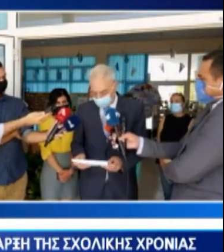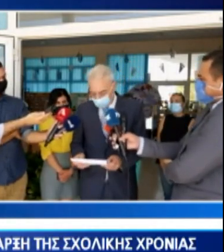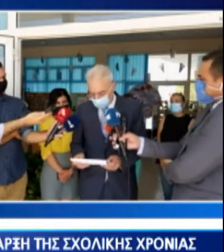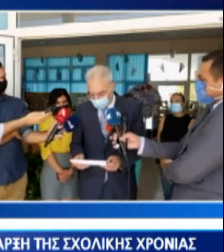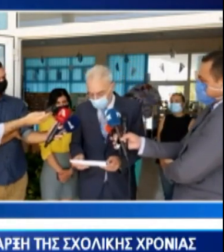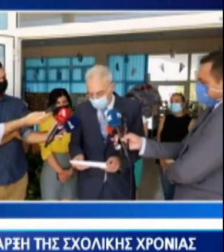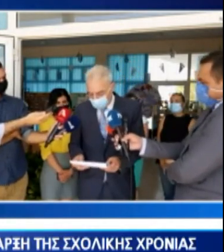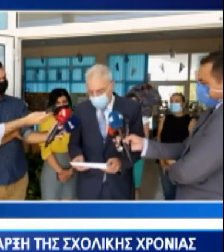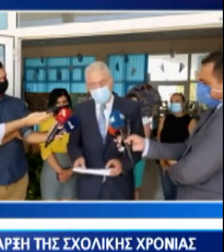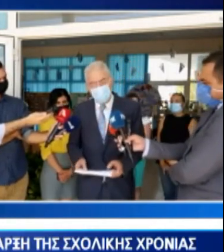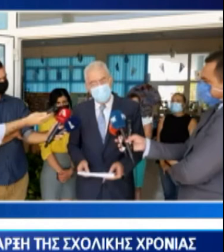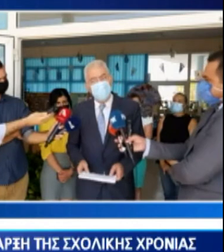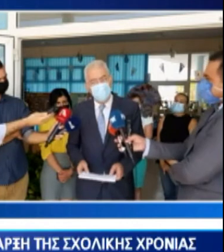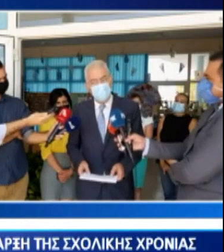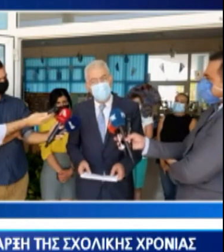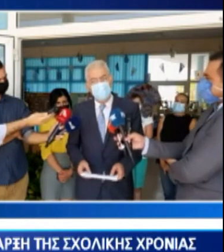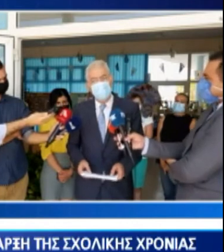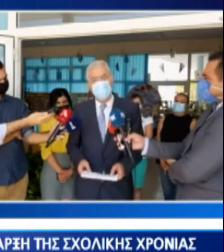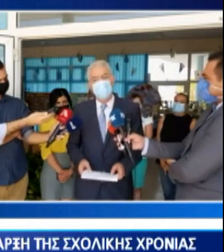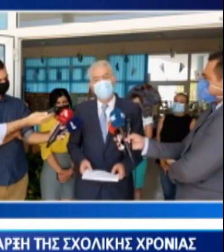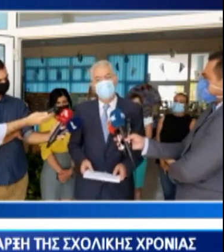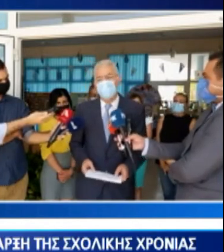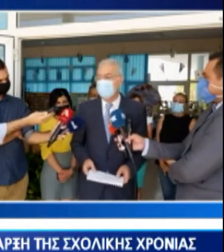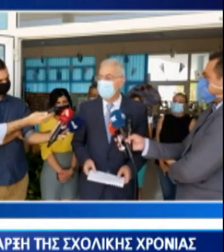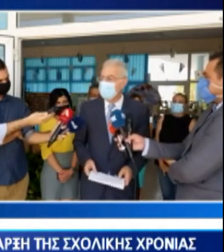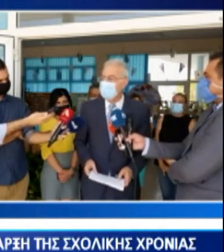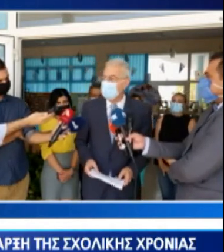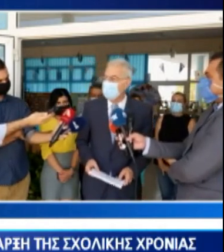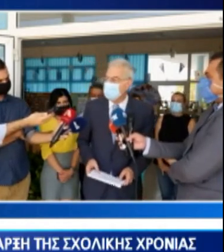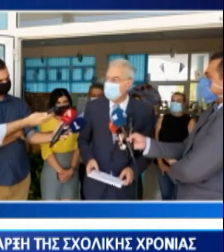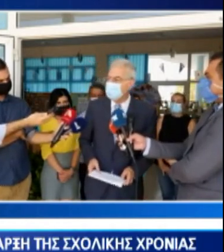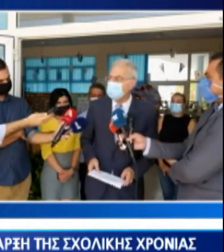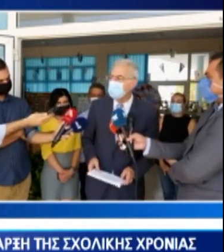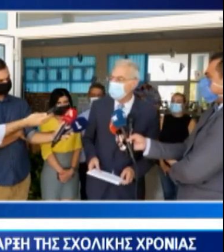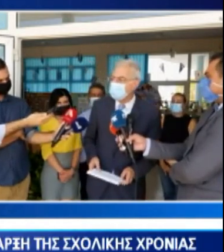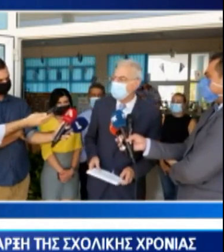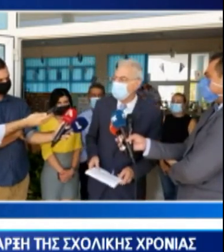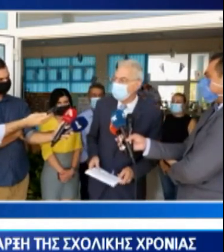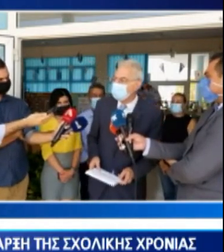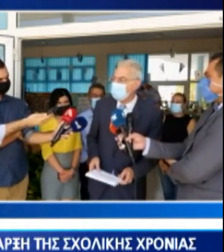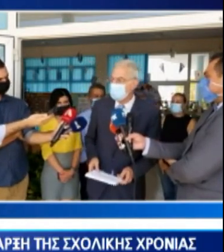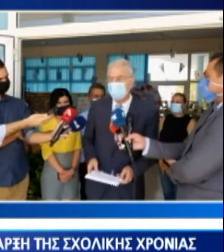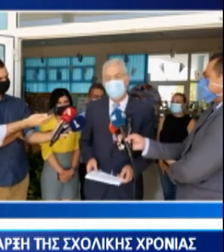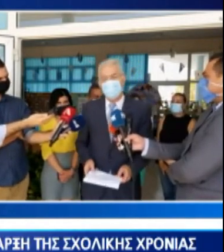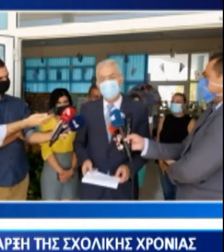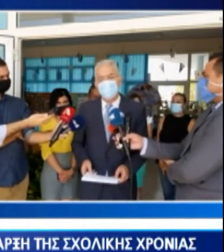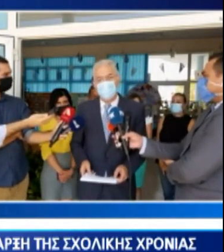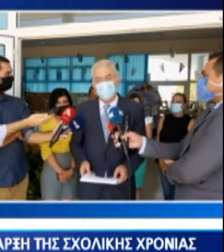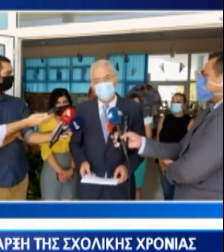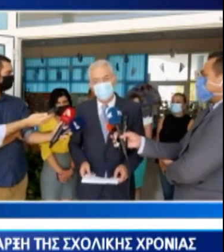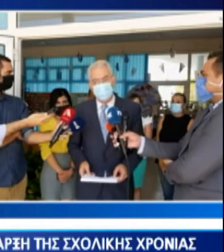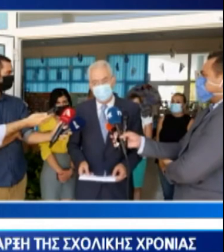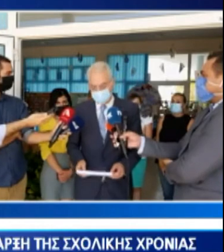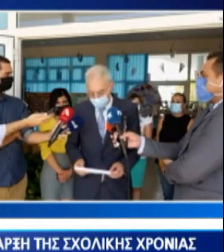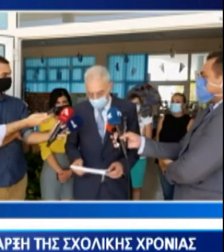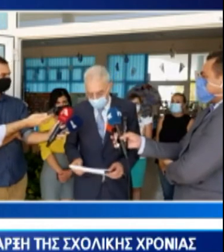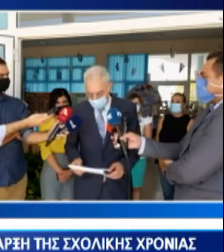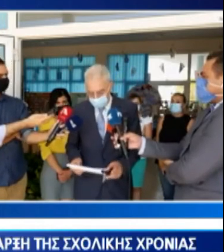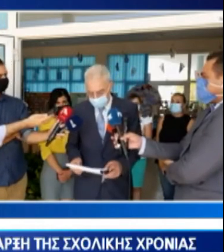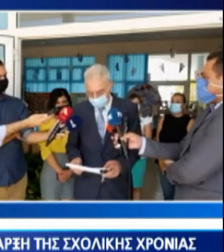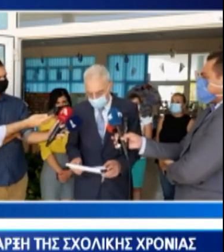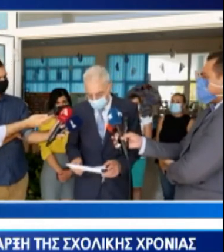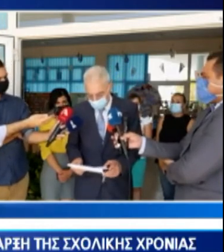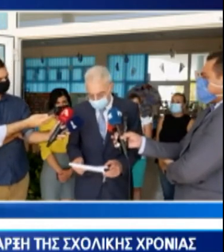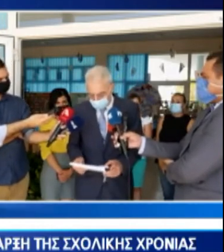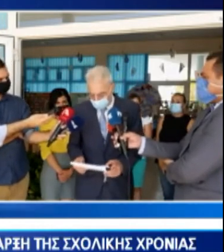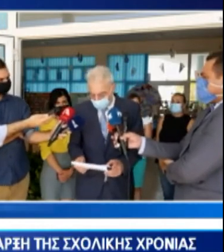προκάλεσαν κολλησιεργία, είτε ακόμα, όσο και αν φαίνεται απίστευτο, περιπτώσεις όπου εμπόδισαν τις εργασίες που